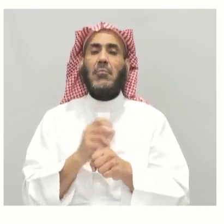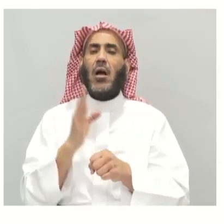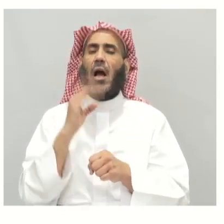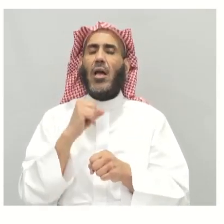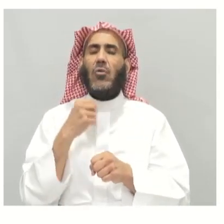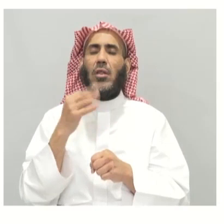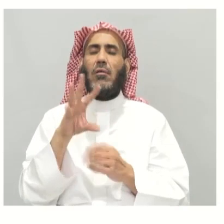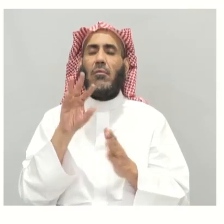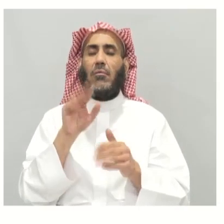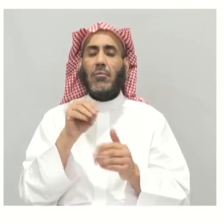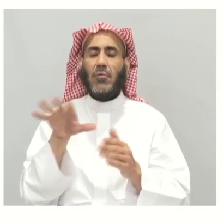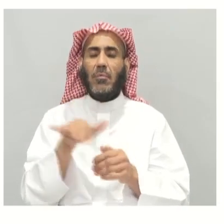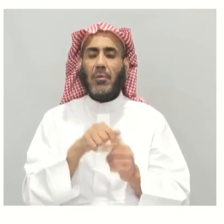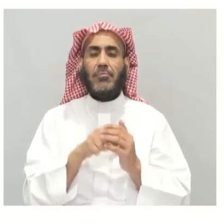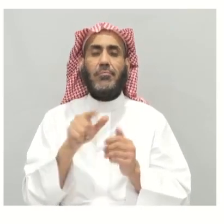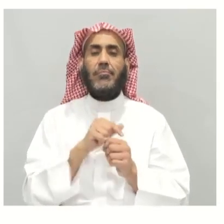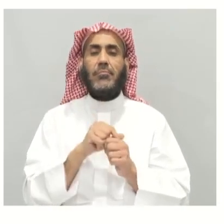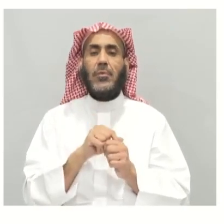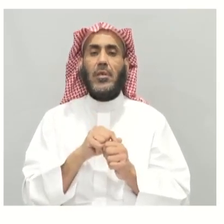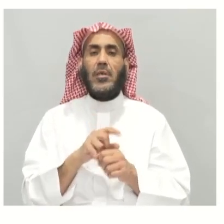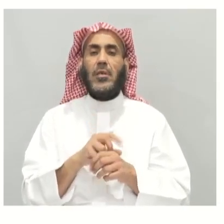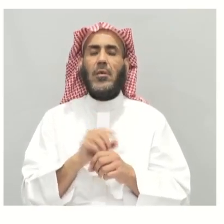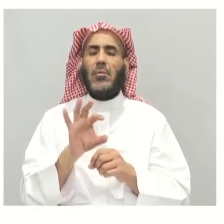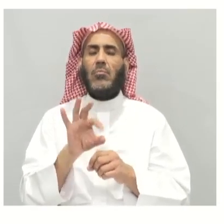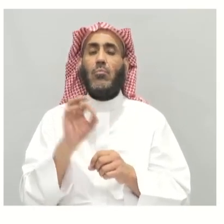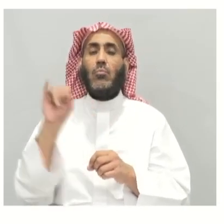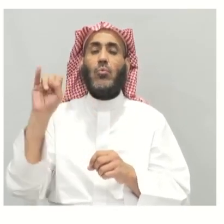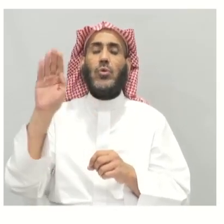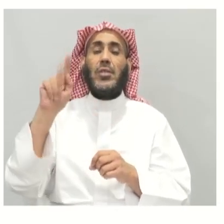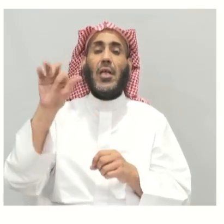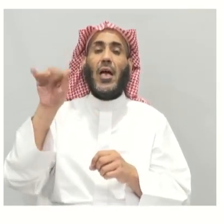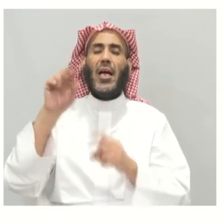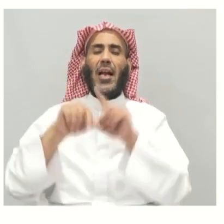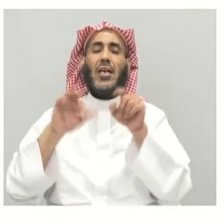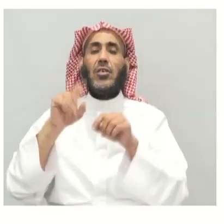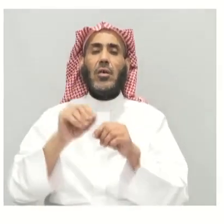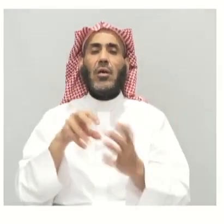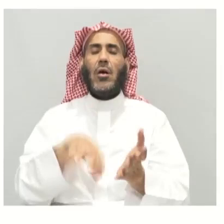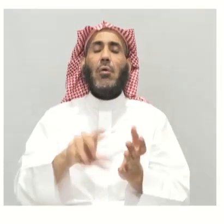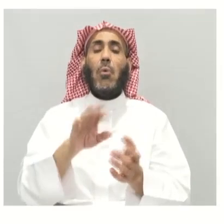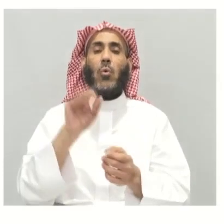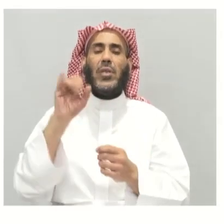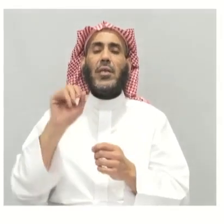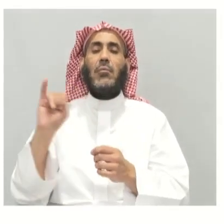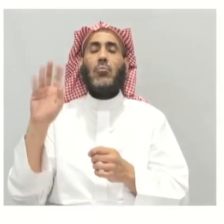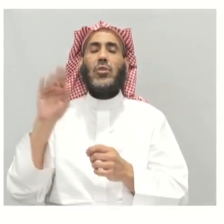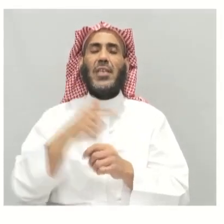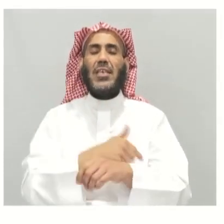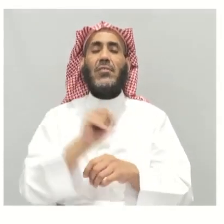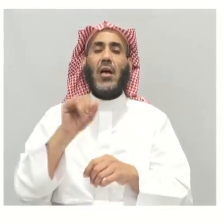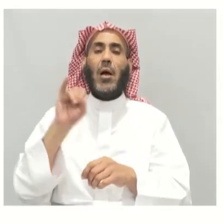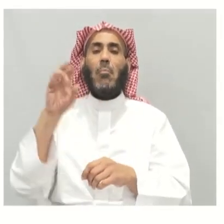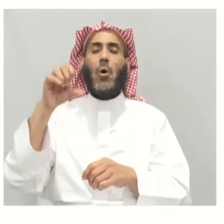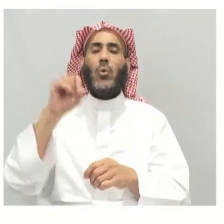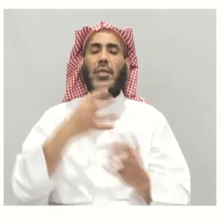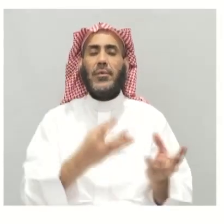ثلاثية فيما يلي: مستخرج، موطن، مستشفى، مورد.